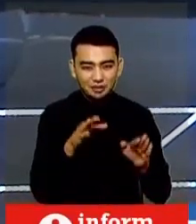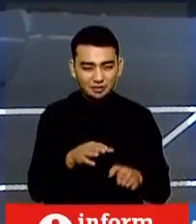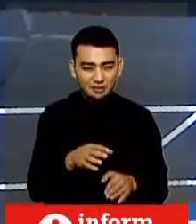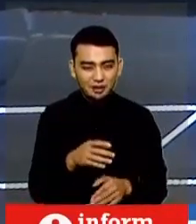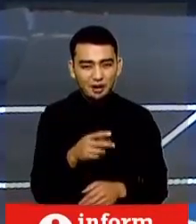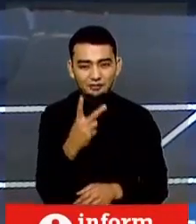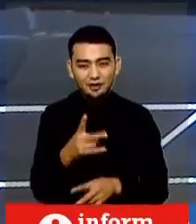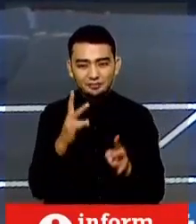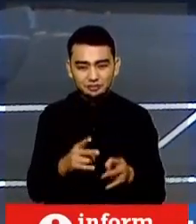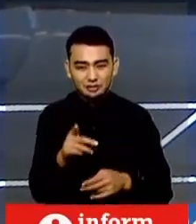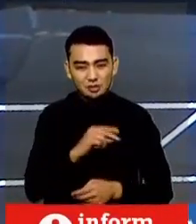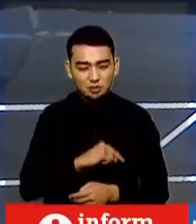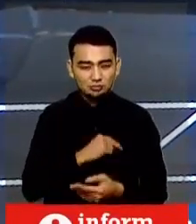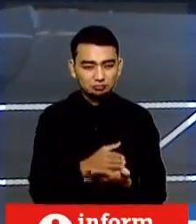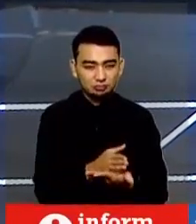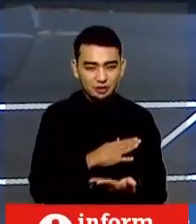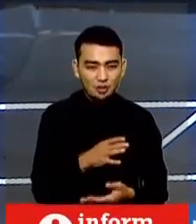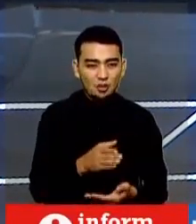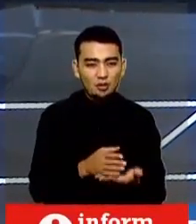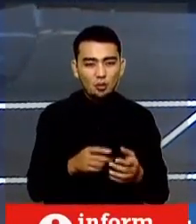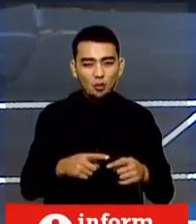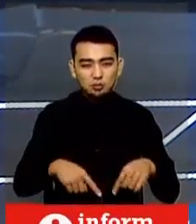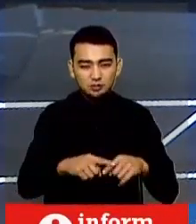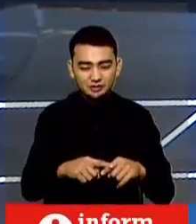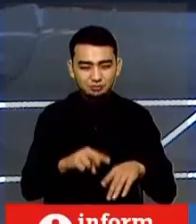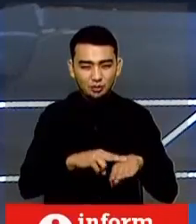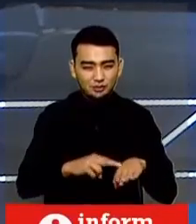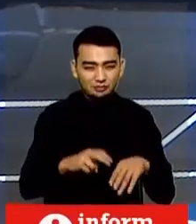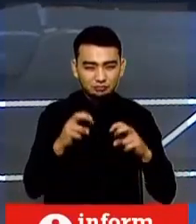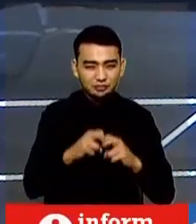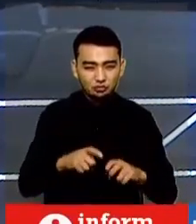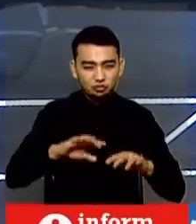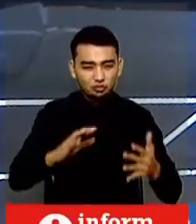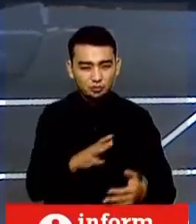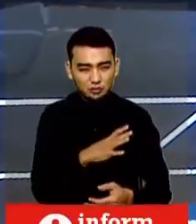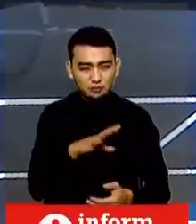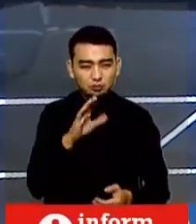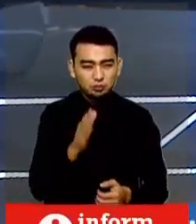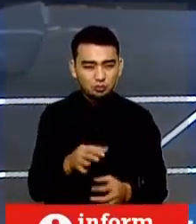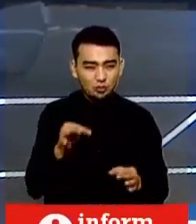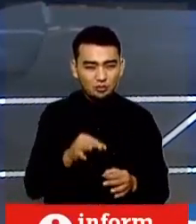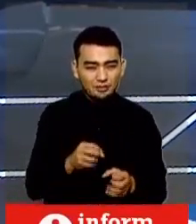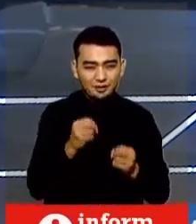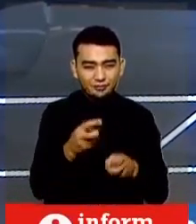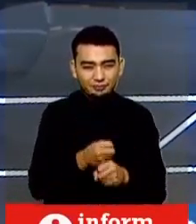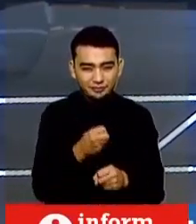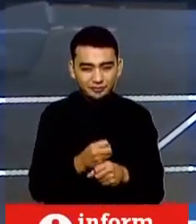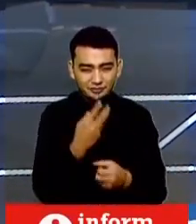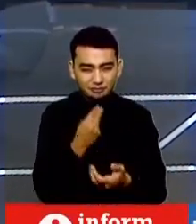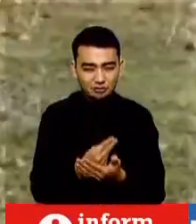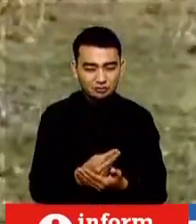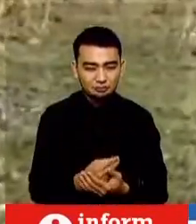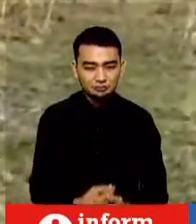работниками. В областном управлении государственной инспекции труда сообщили, что несчастный случай будут квалифицировать как производственный.